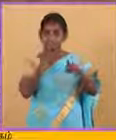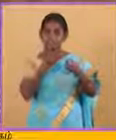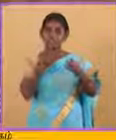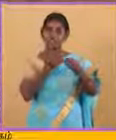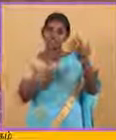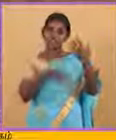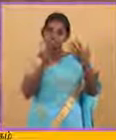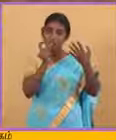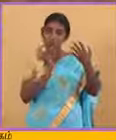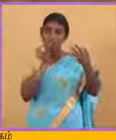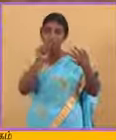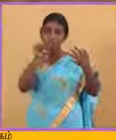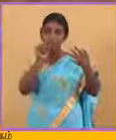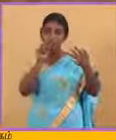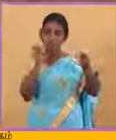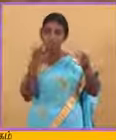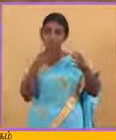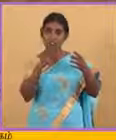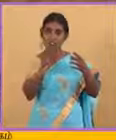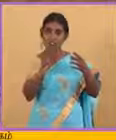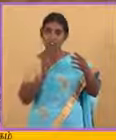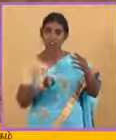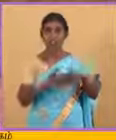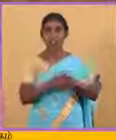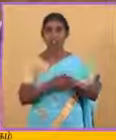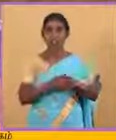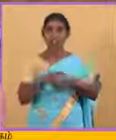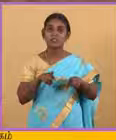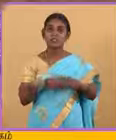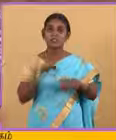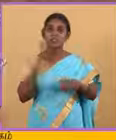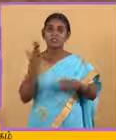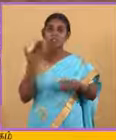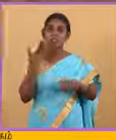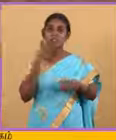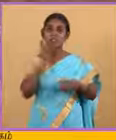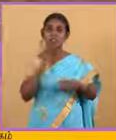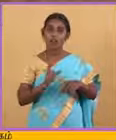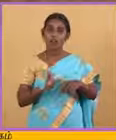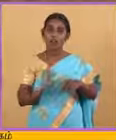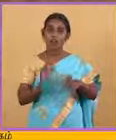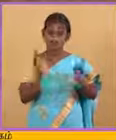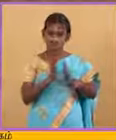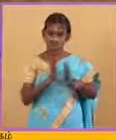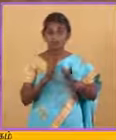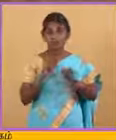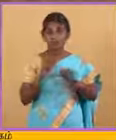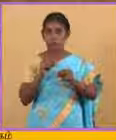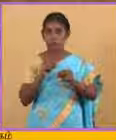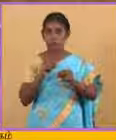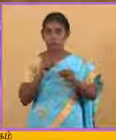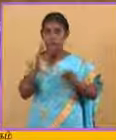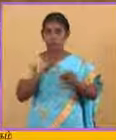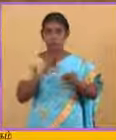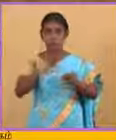தமிழுள்ள அடிச்சொற்கள் ஒன்றா இரண்டா ஆயிரமா லட்சமா என்று கேட்கக்கூடிய அளவில் இருக்கின்றன. இதை போன்று மேலும் மேலும் நான் என்ன